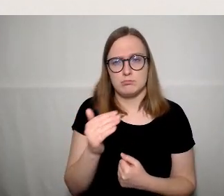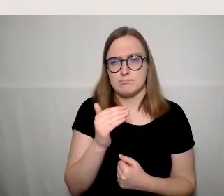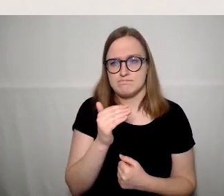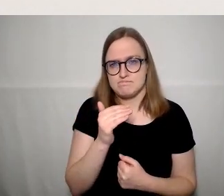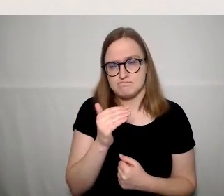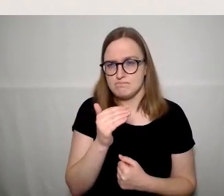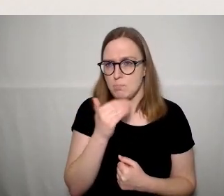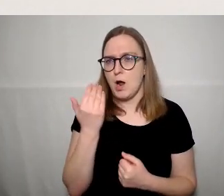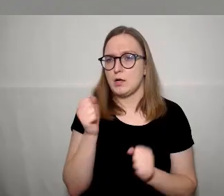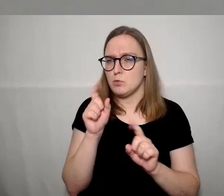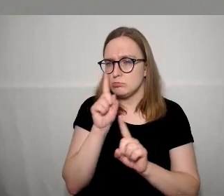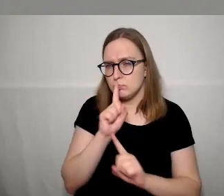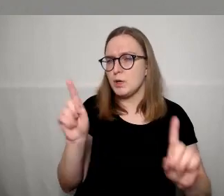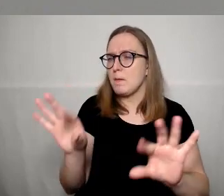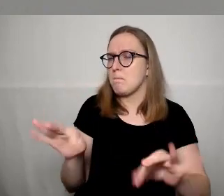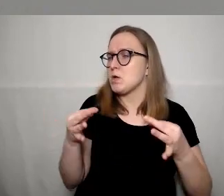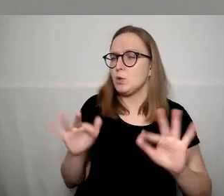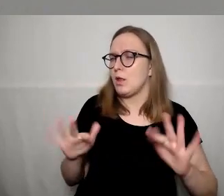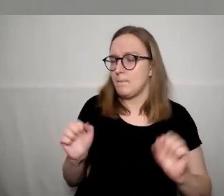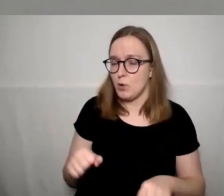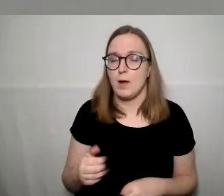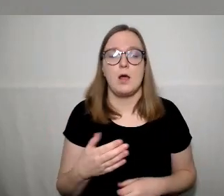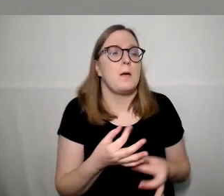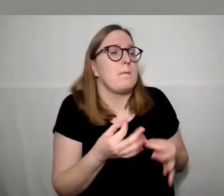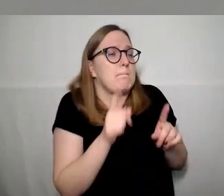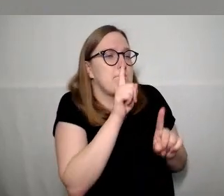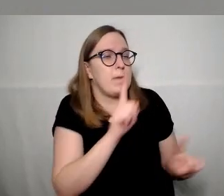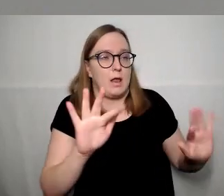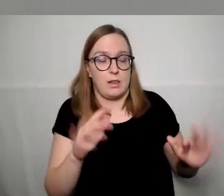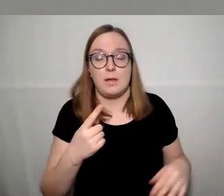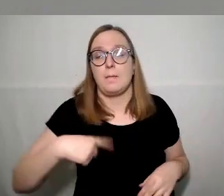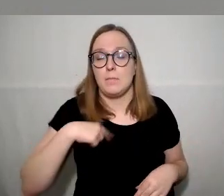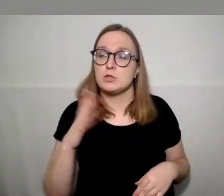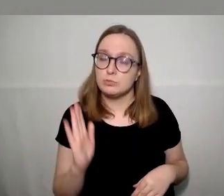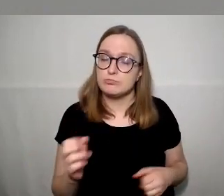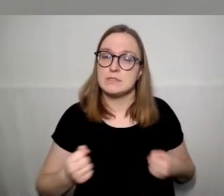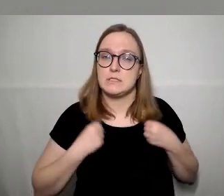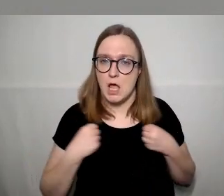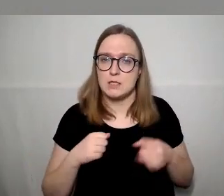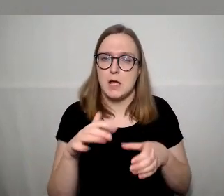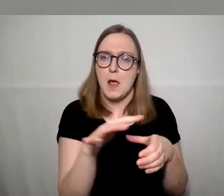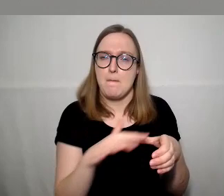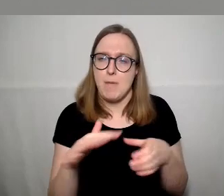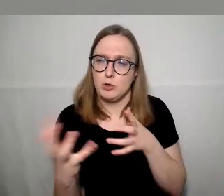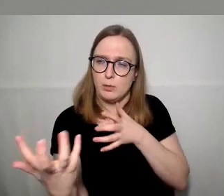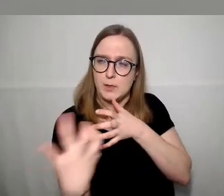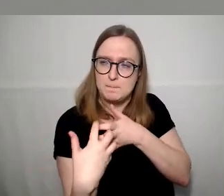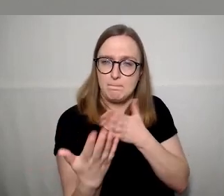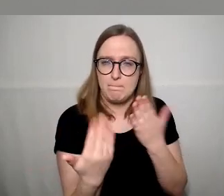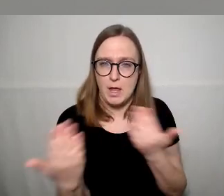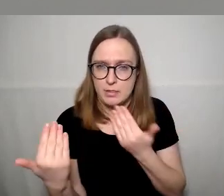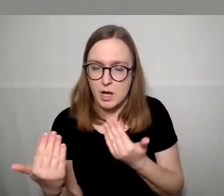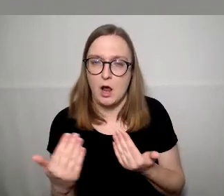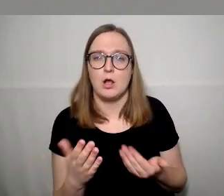pasiūlyti vardan? Išskirtinio, tai mes puoselėsime bendravimą su bendruomenėmis, propaguosime dalyvaujamąjį